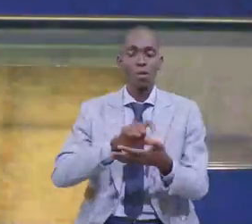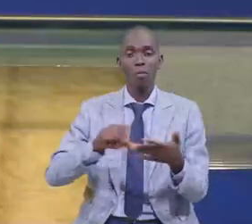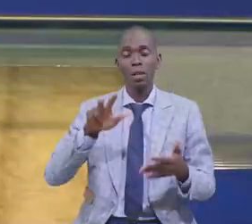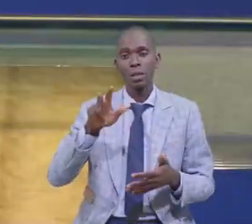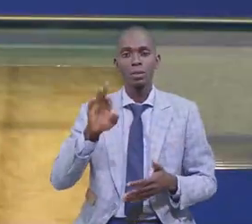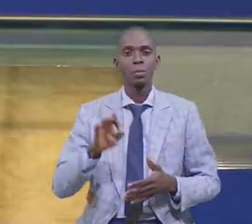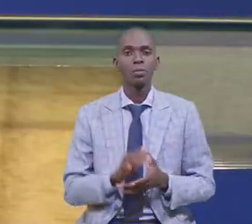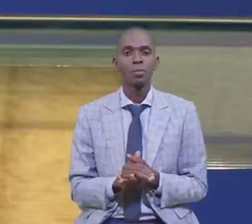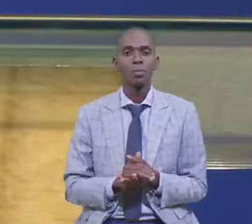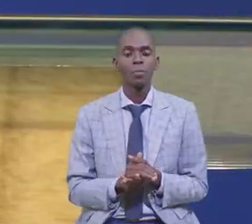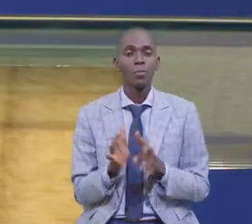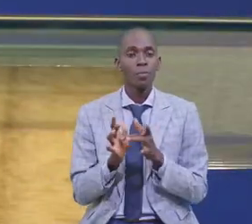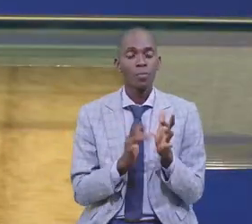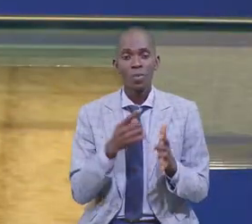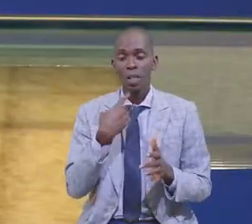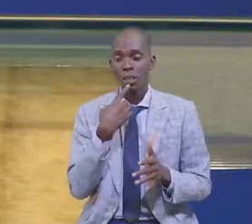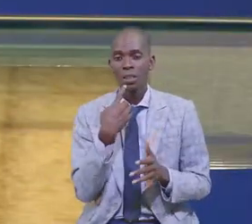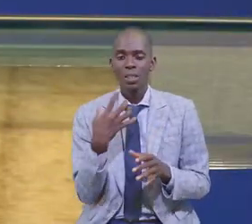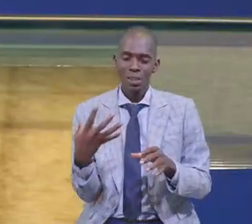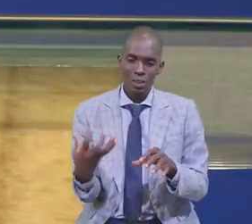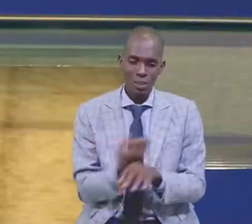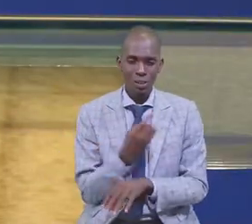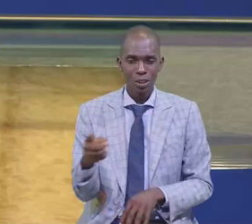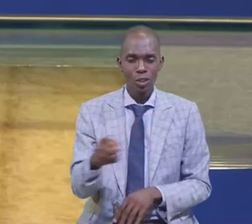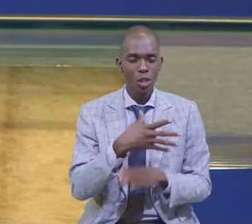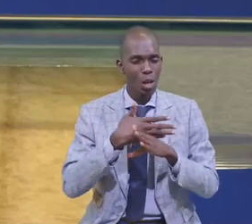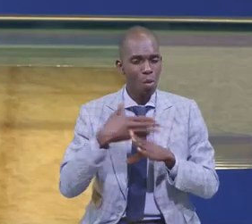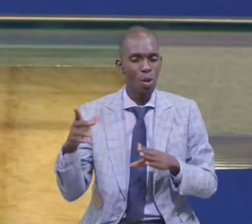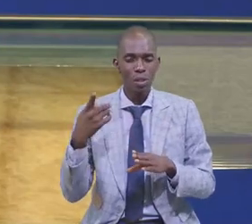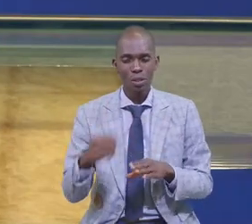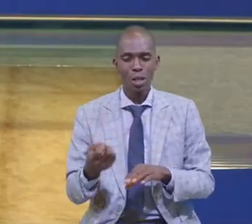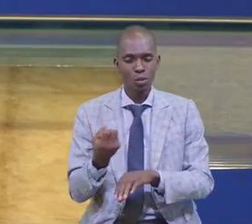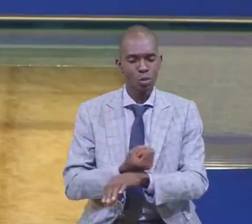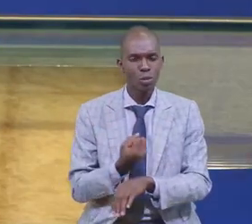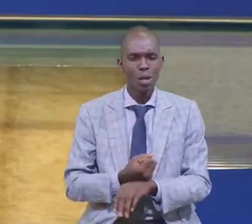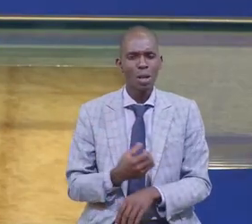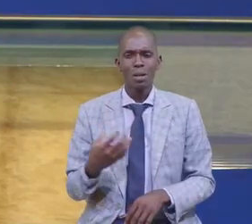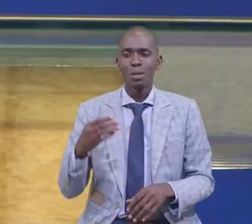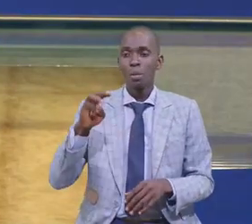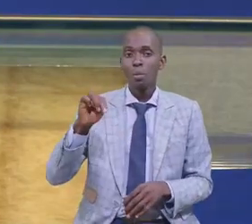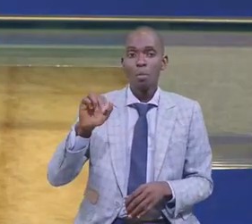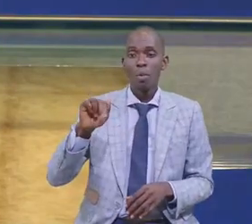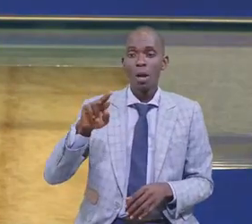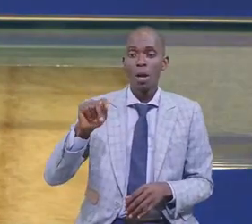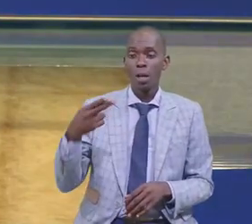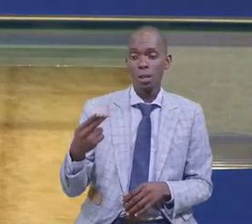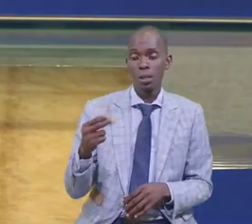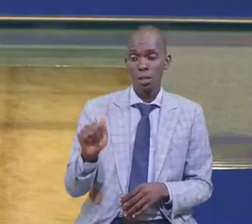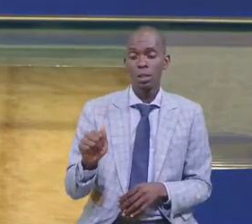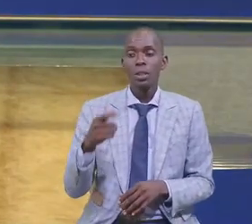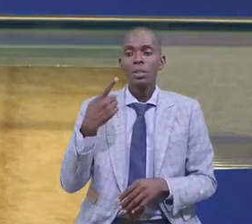39, Jésus dit, ôtez la pierre. Marthe, la sœur du